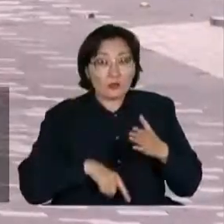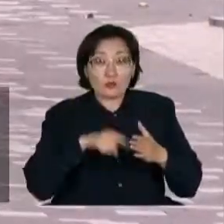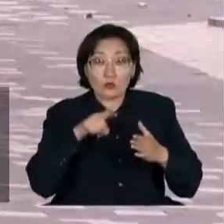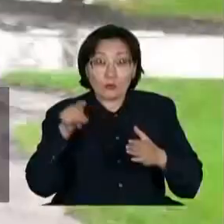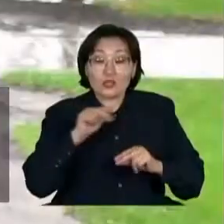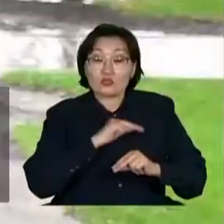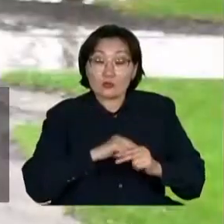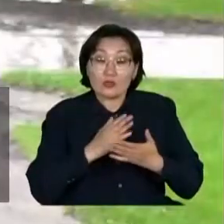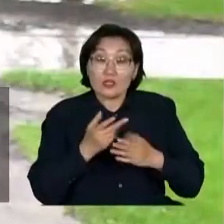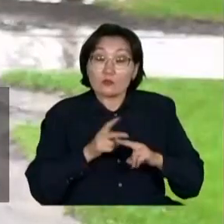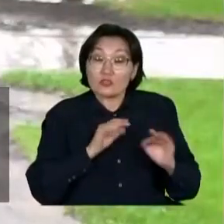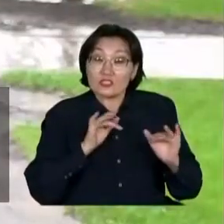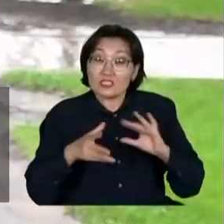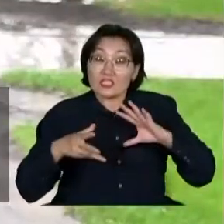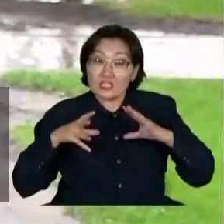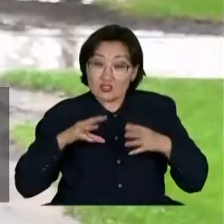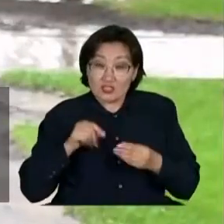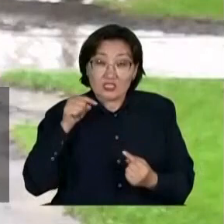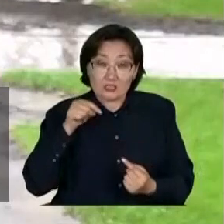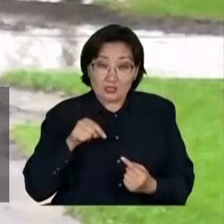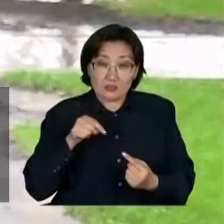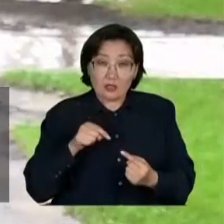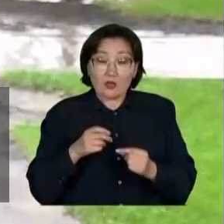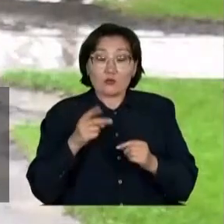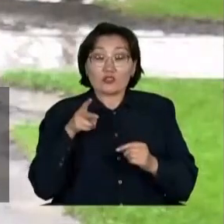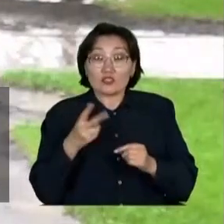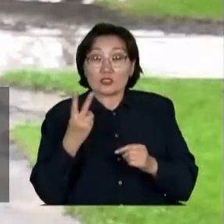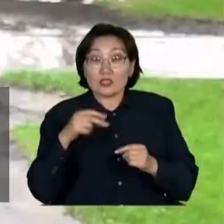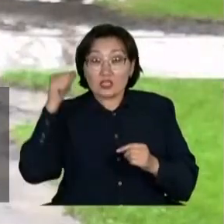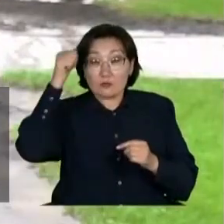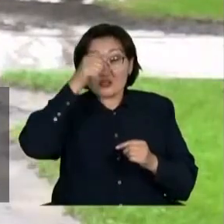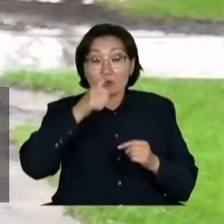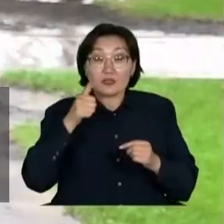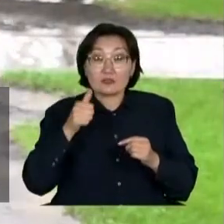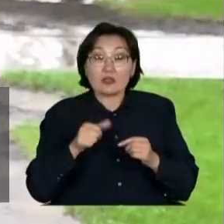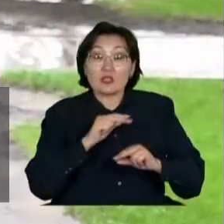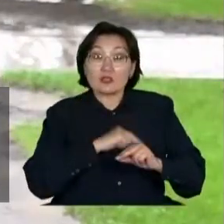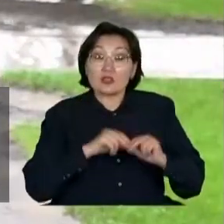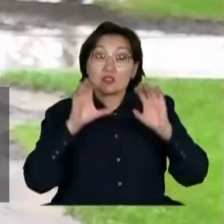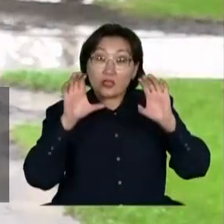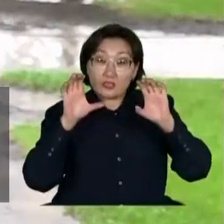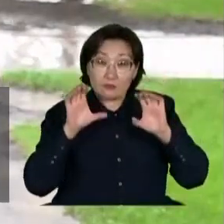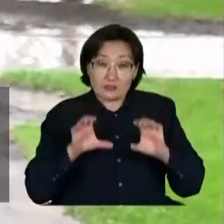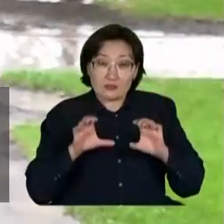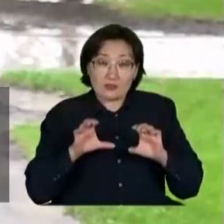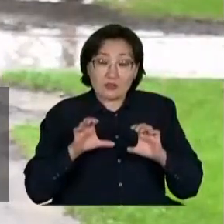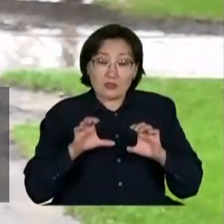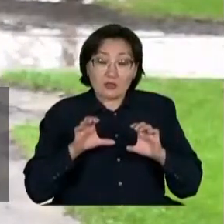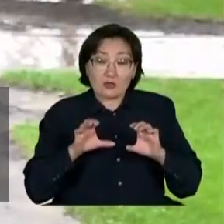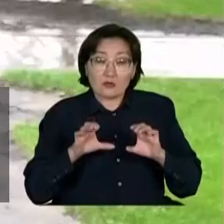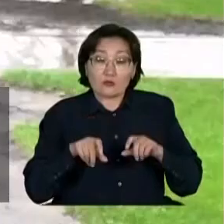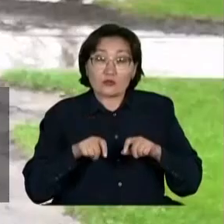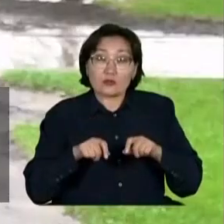бар. Аталған іс-шаралардың нәтижесінде 2022 жылы еңбек заңнамасы